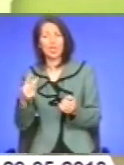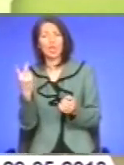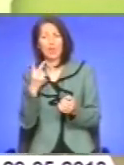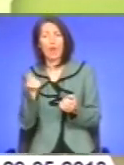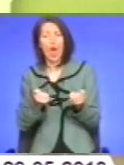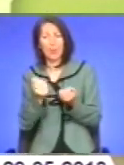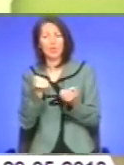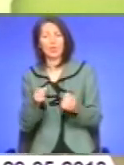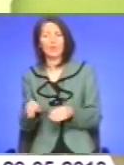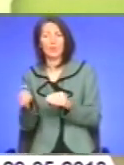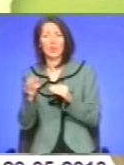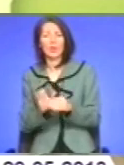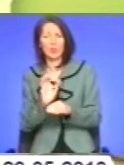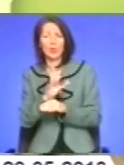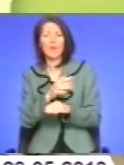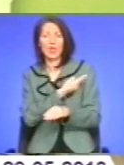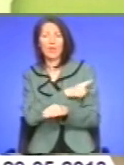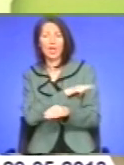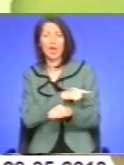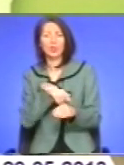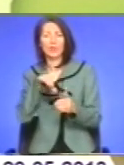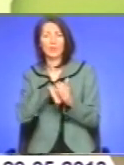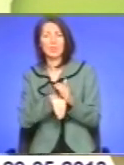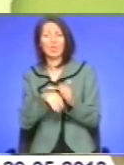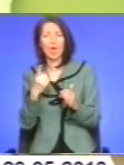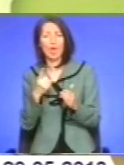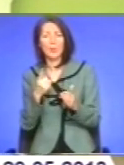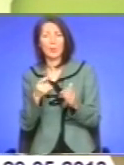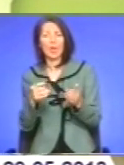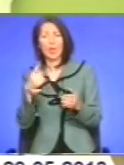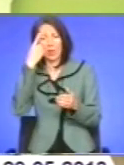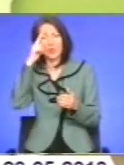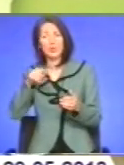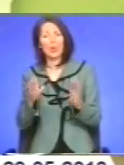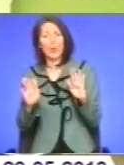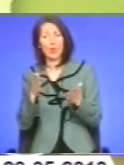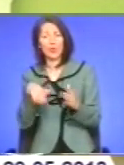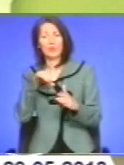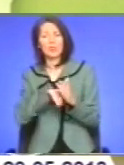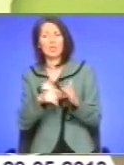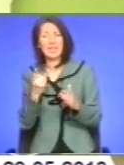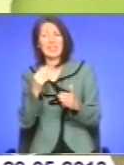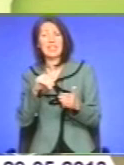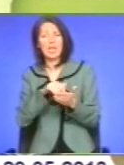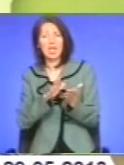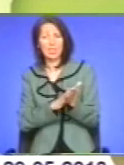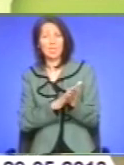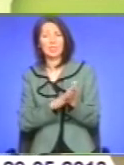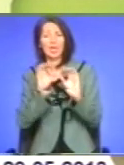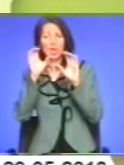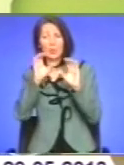про пригоду внесені до єдиного реєстру досудових розслідувань за частиною 2 статті 286 Кримінального кодексу